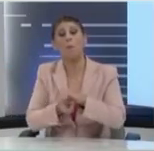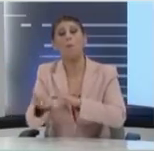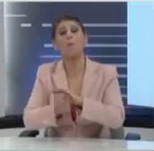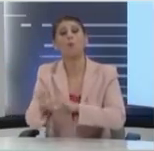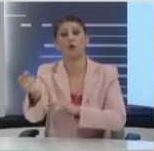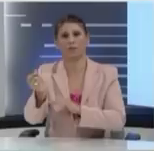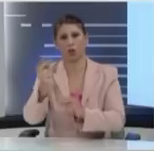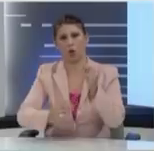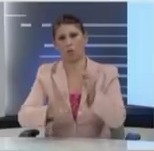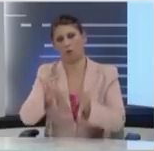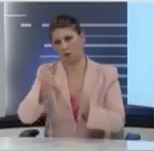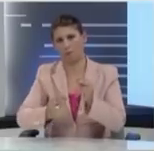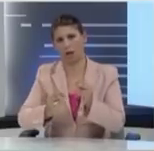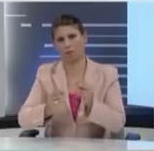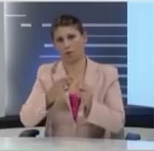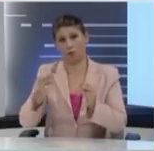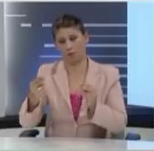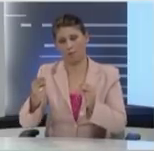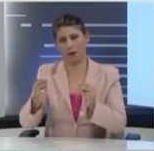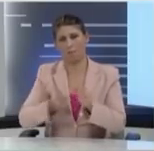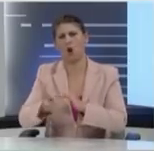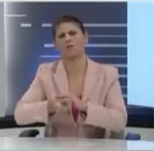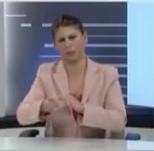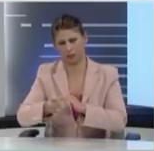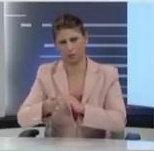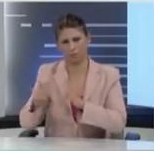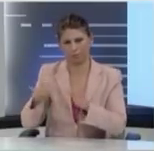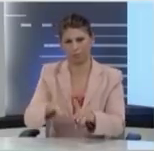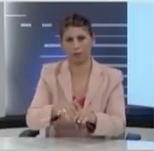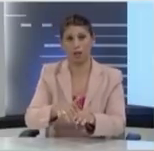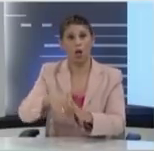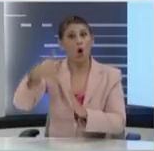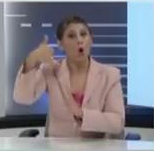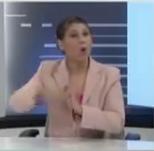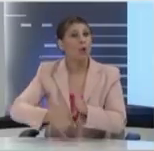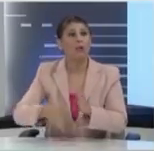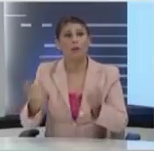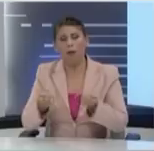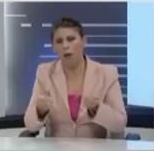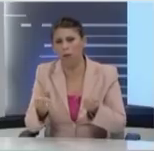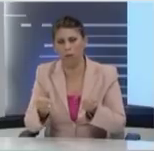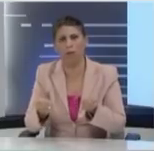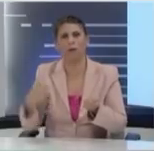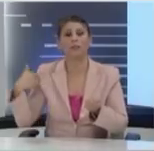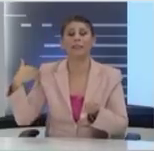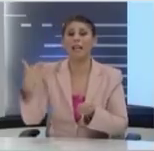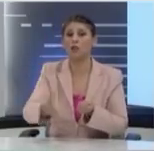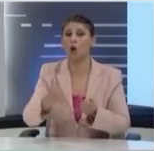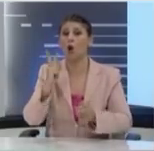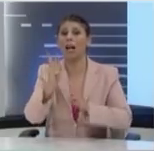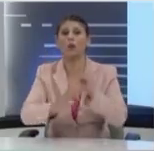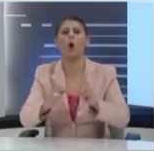κρίσης. Ουσιαστικά τι κάνατε, βγήκατε και κατηγορήσατε, χωρίς